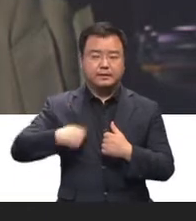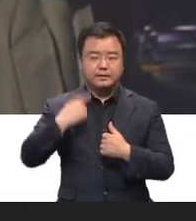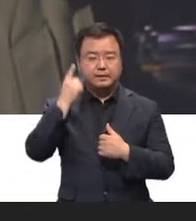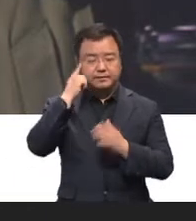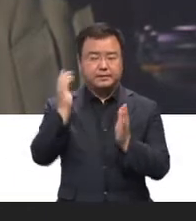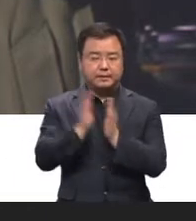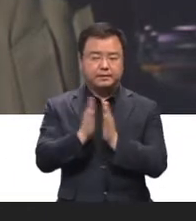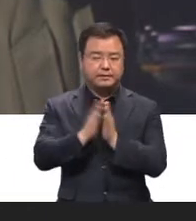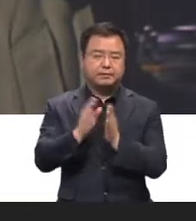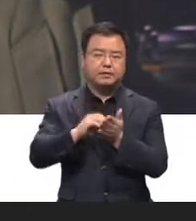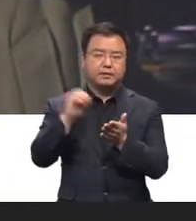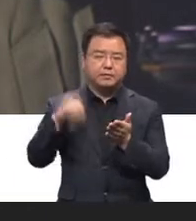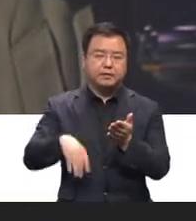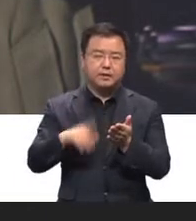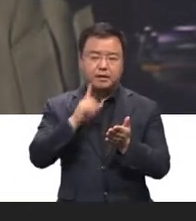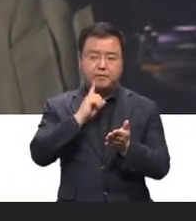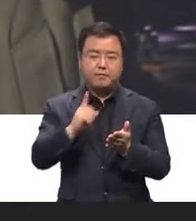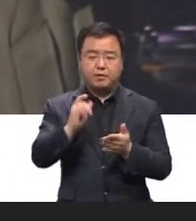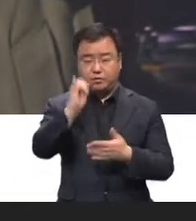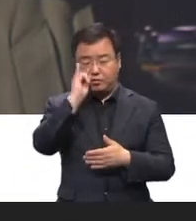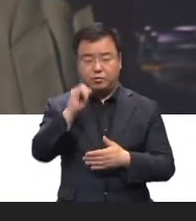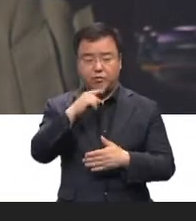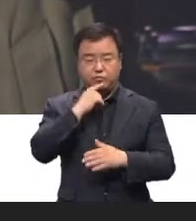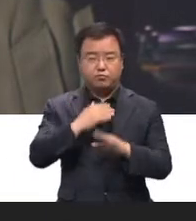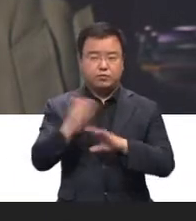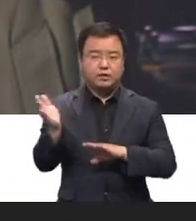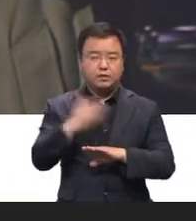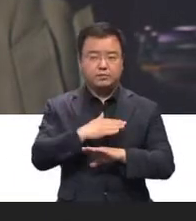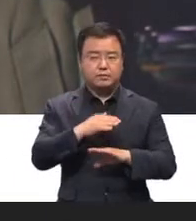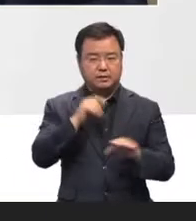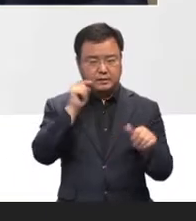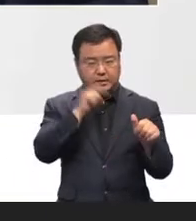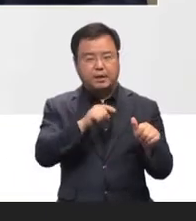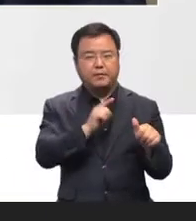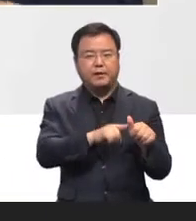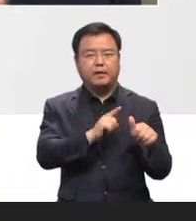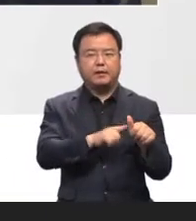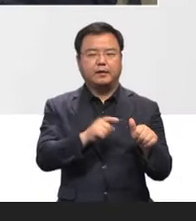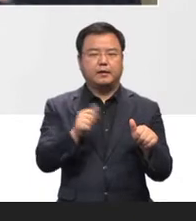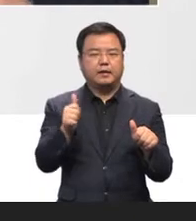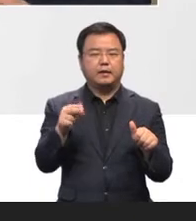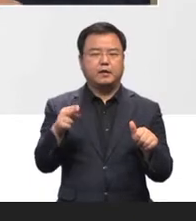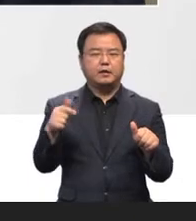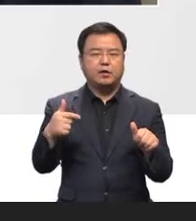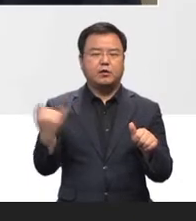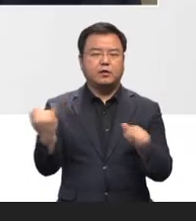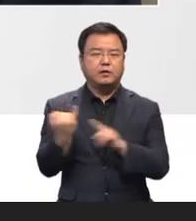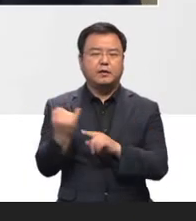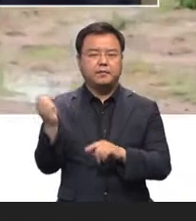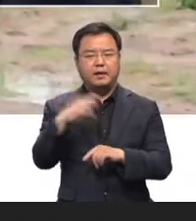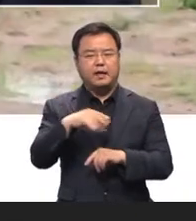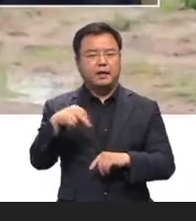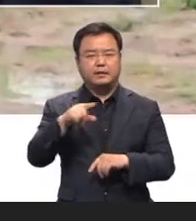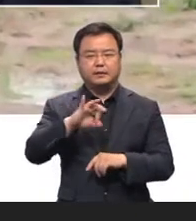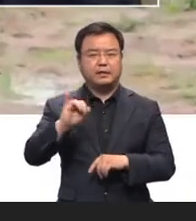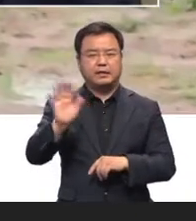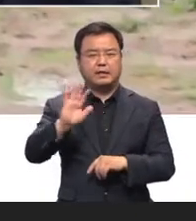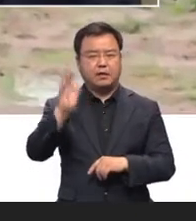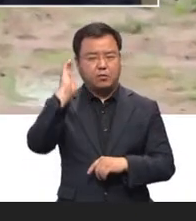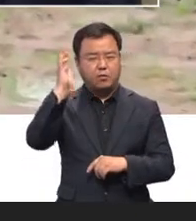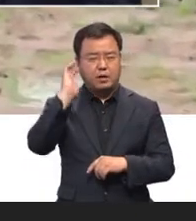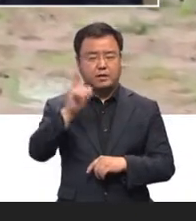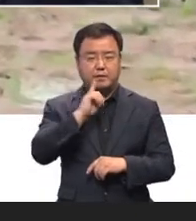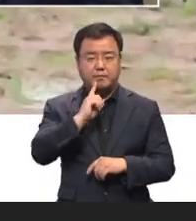설도 있고 아니 북한 당국에서 아주 콕 찝어서 현성을 단장이 쌓이는 곤란하다 이래 따는 이야기 도 있는데